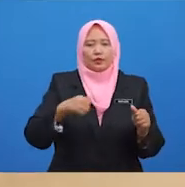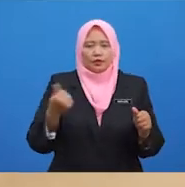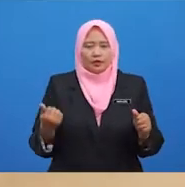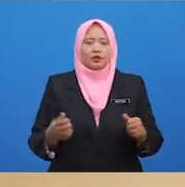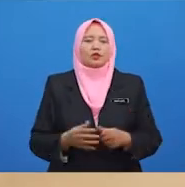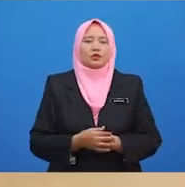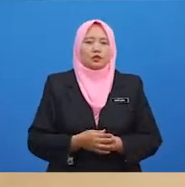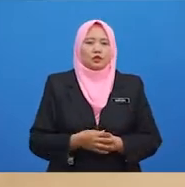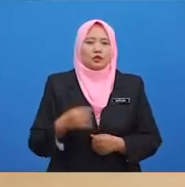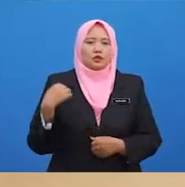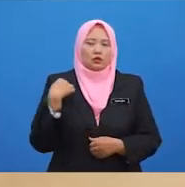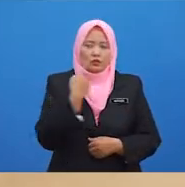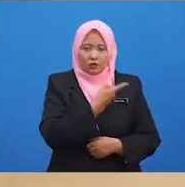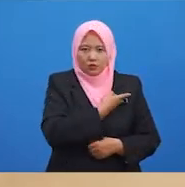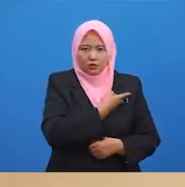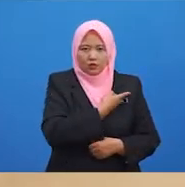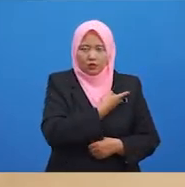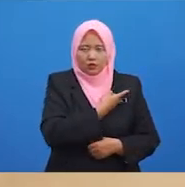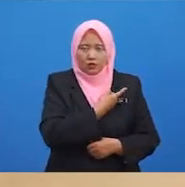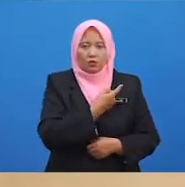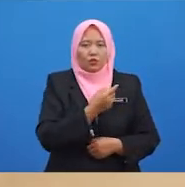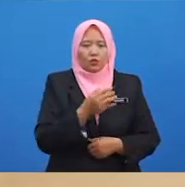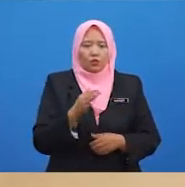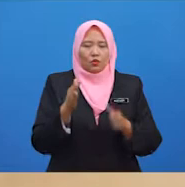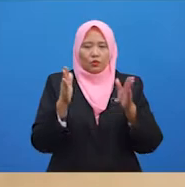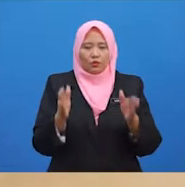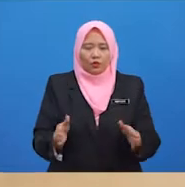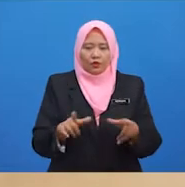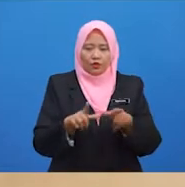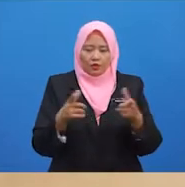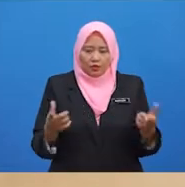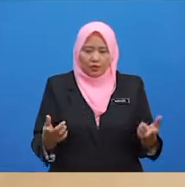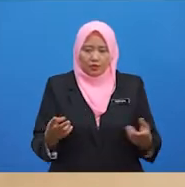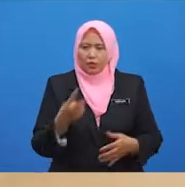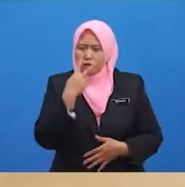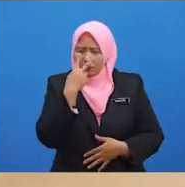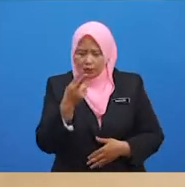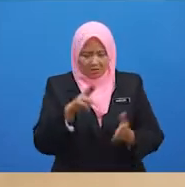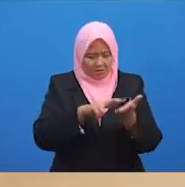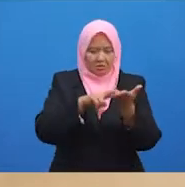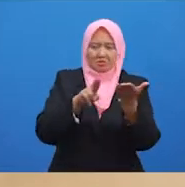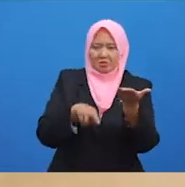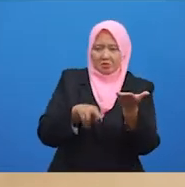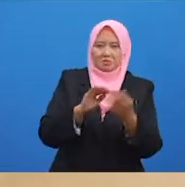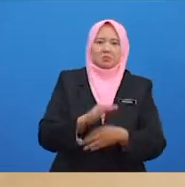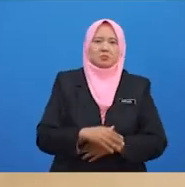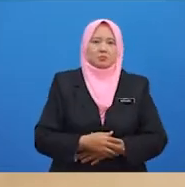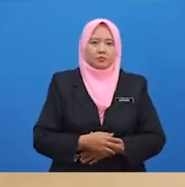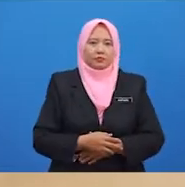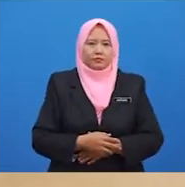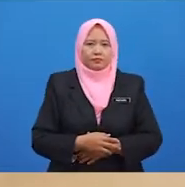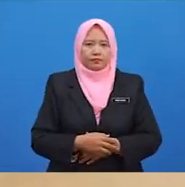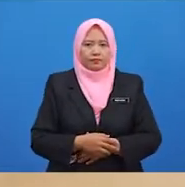kita diperkotak-katikkan dengan sewenang-wenangnya oleh golongan yang tidak bertanggungjawab.